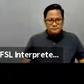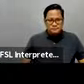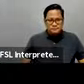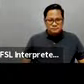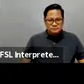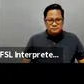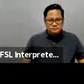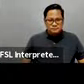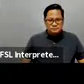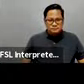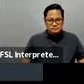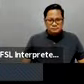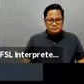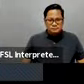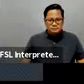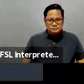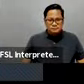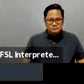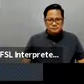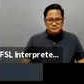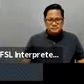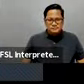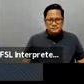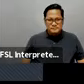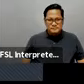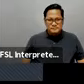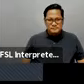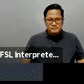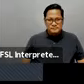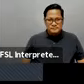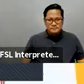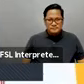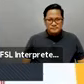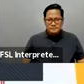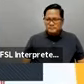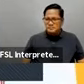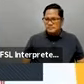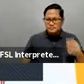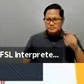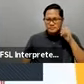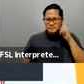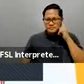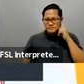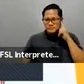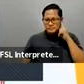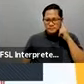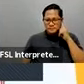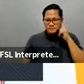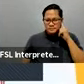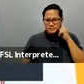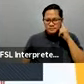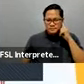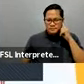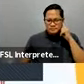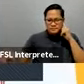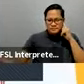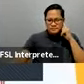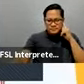October. Ito naman ba? 22. Pupunta na daw si Pastor. Kaya mo siya. Nabantay